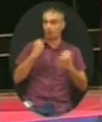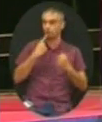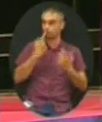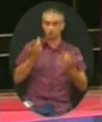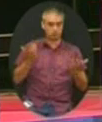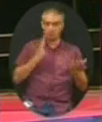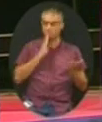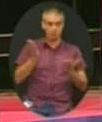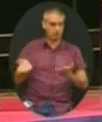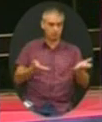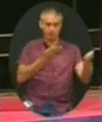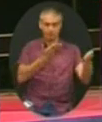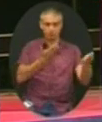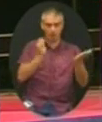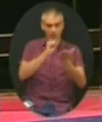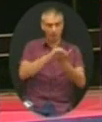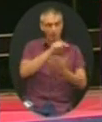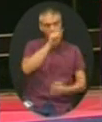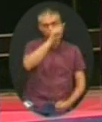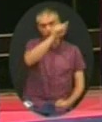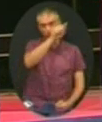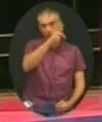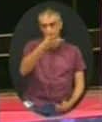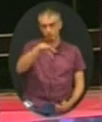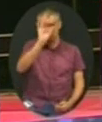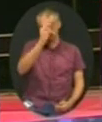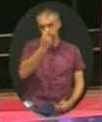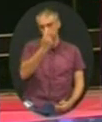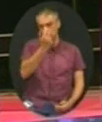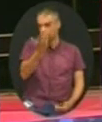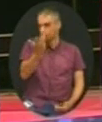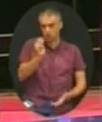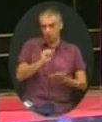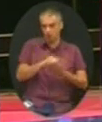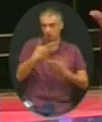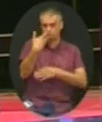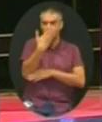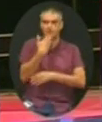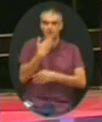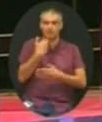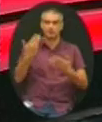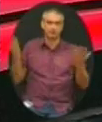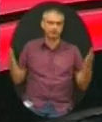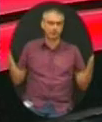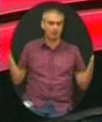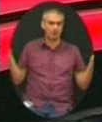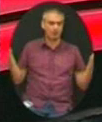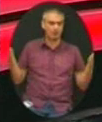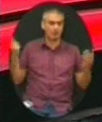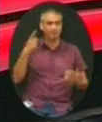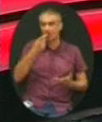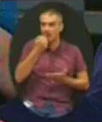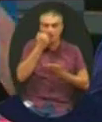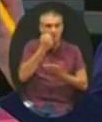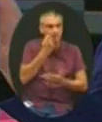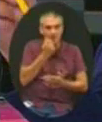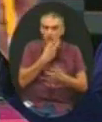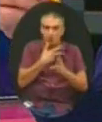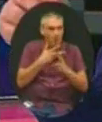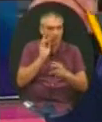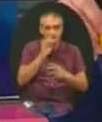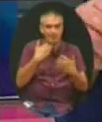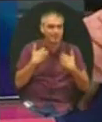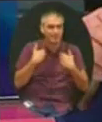הביטוי. אין בעיה, תעשו את ההצגה, על חשבונכם. תמצאו את המימון, לא על חשבון מדינת ישראל. אבל כאן המימון הוא לא רק